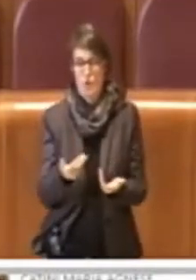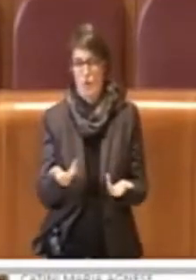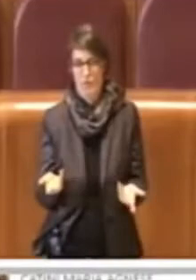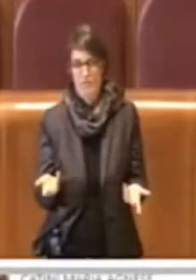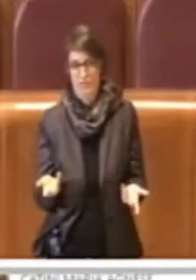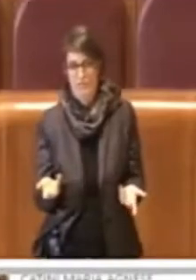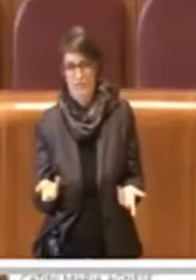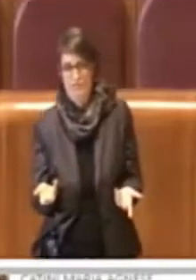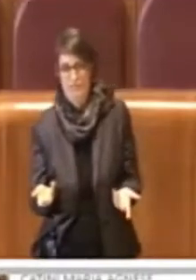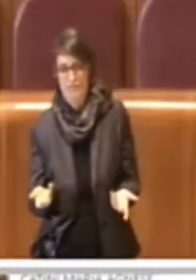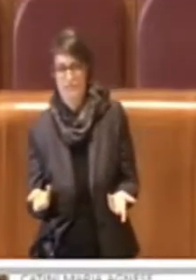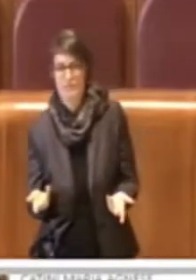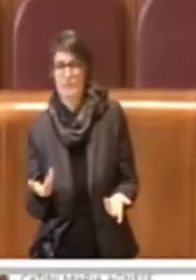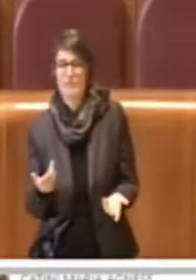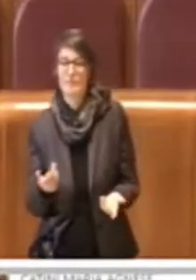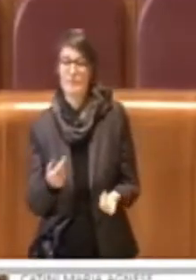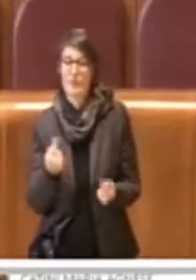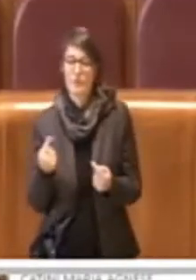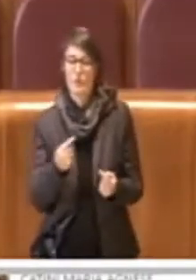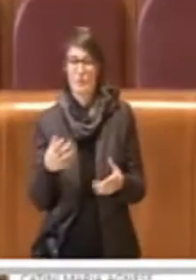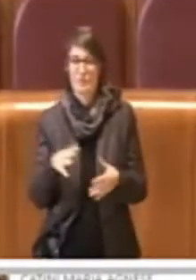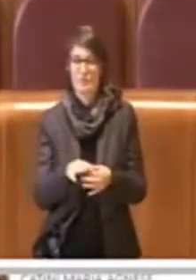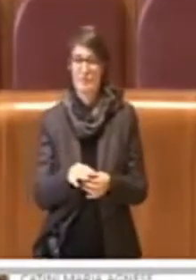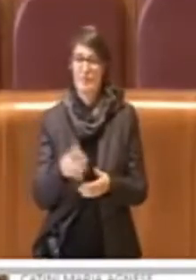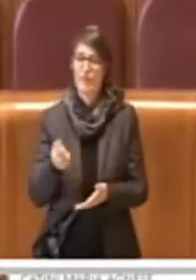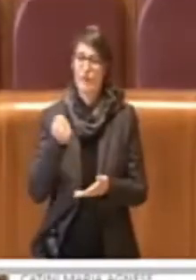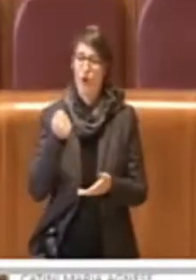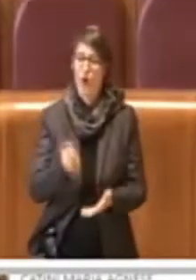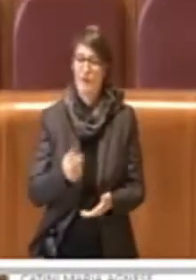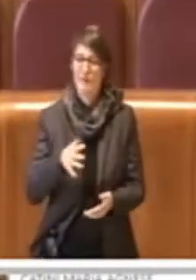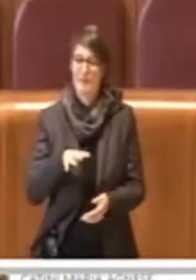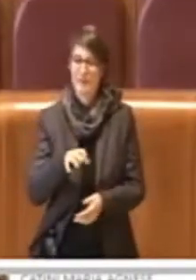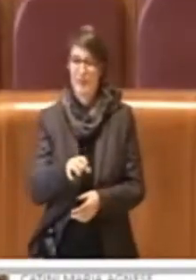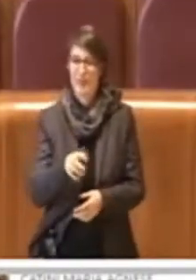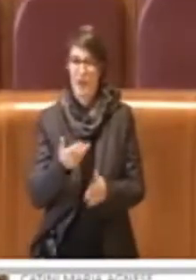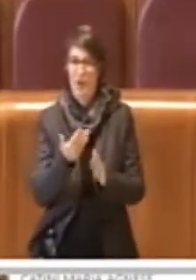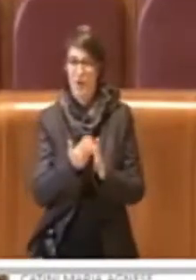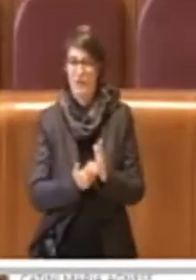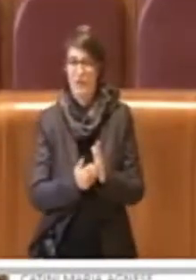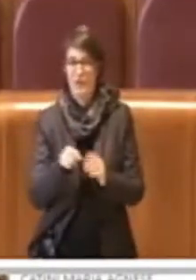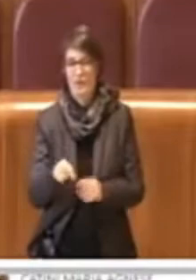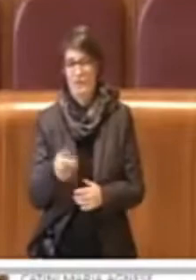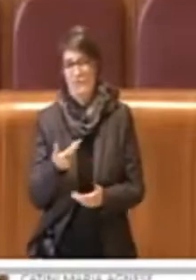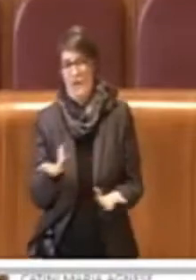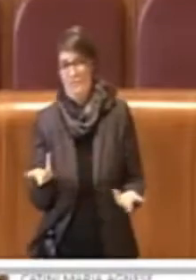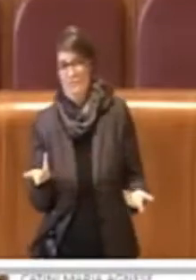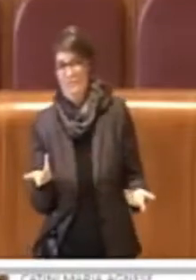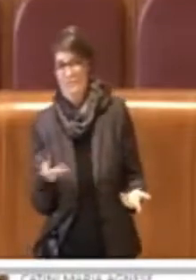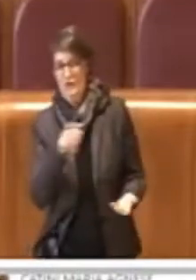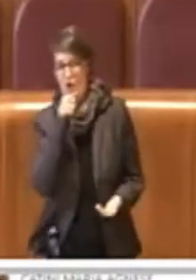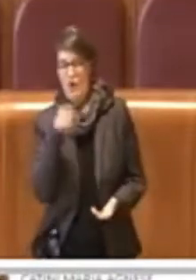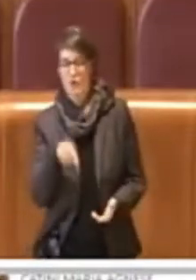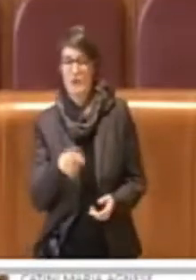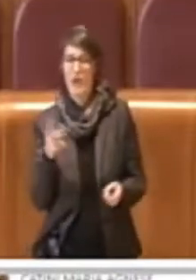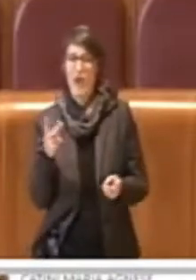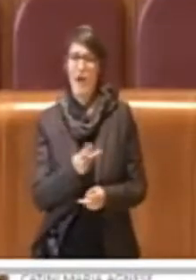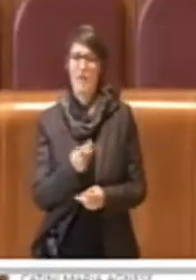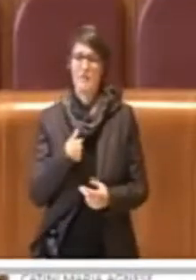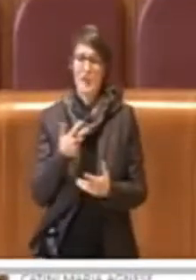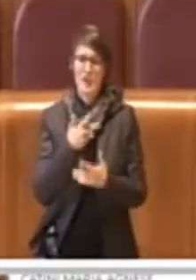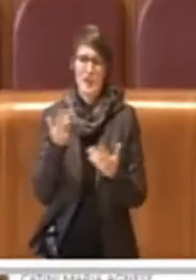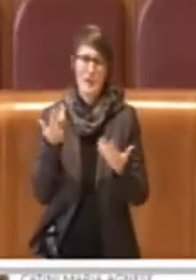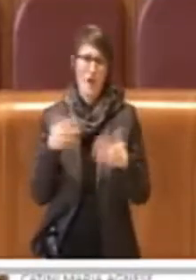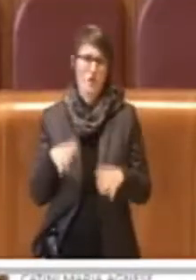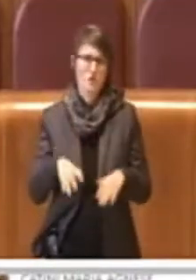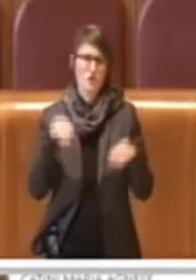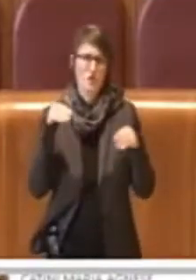situazione relativa ai fondi sul Recovery Fund, ma questo era chiaro sin dall'inizio, non ci dobbiamo meravigliare oggi, e